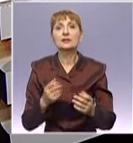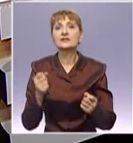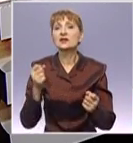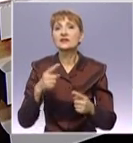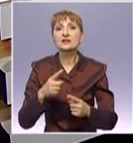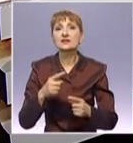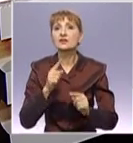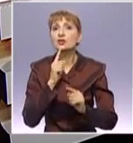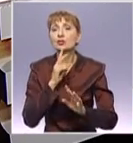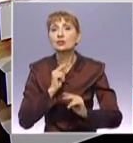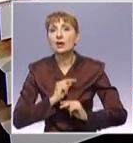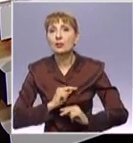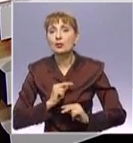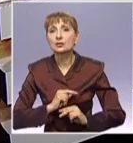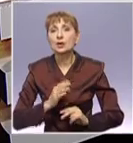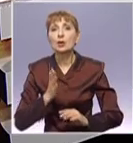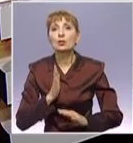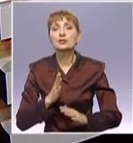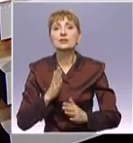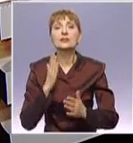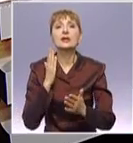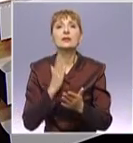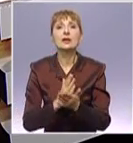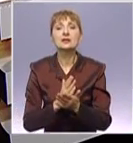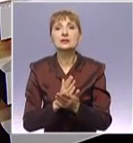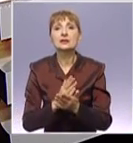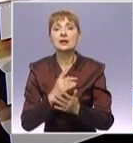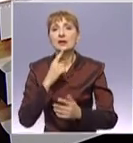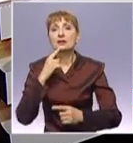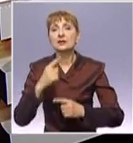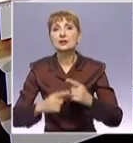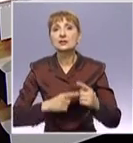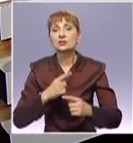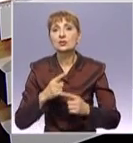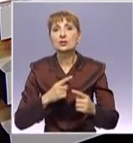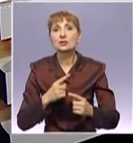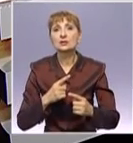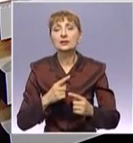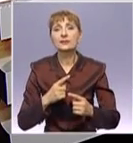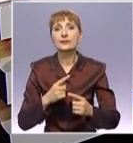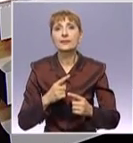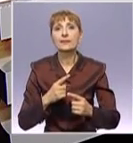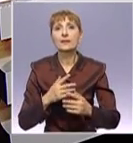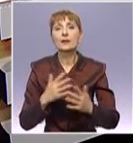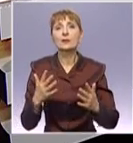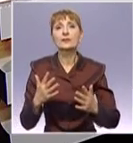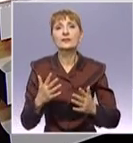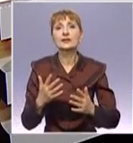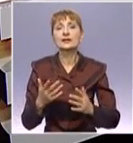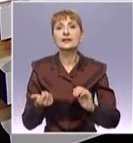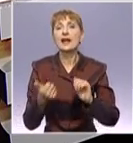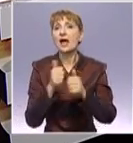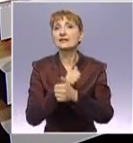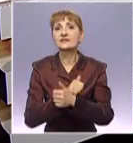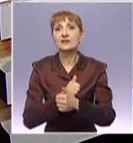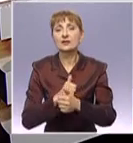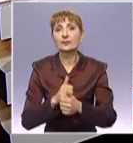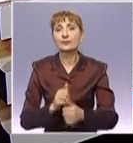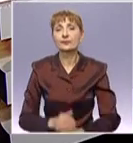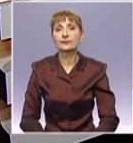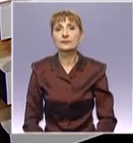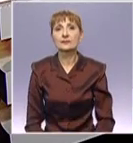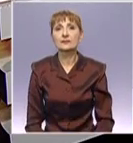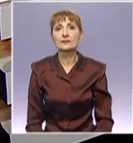работать. Иметь будем в концовке традиционных коммерческих чисто производства, трансфер в лучшем случае.